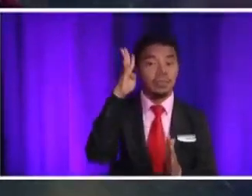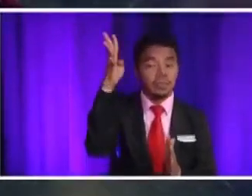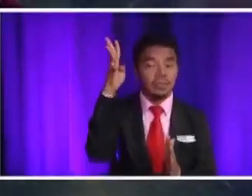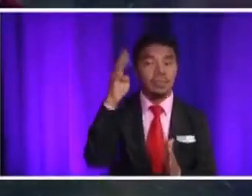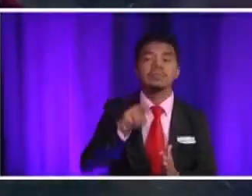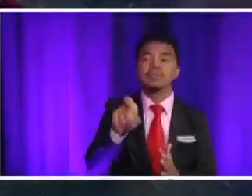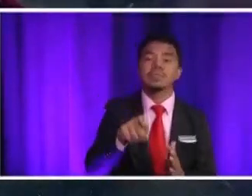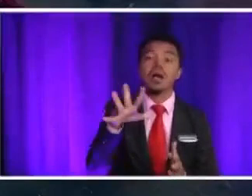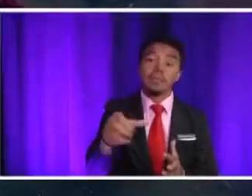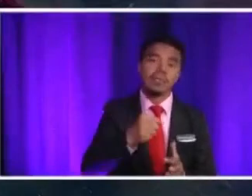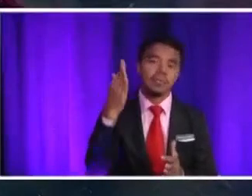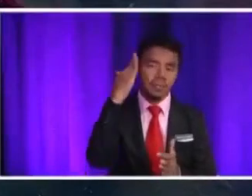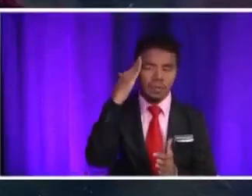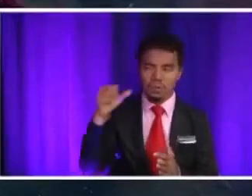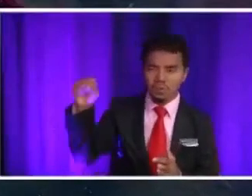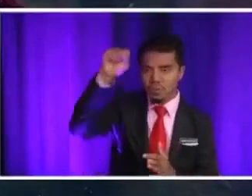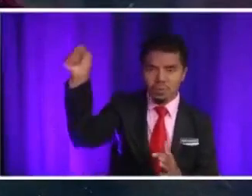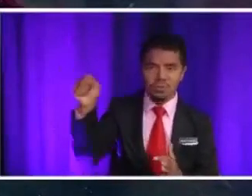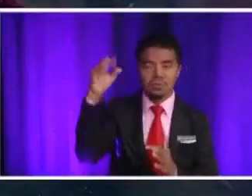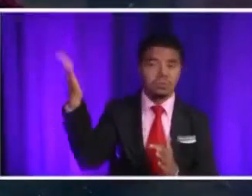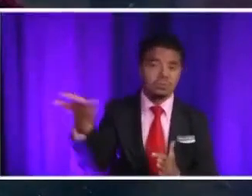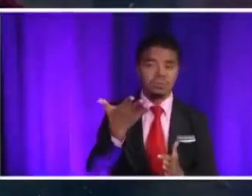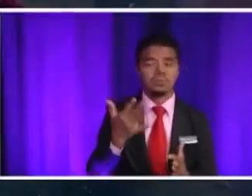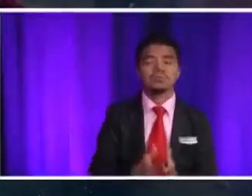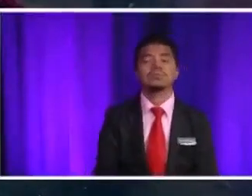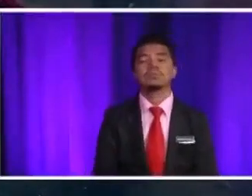itu sepatutnya. Jadi, inilah